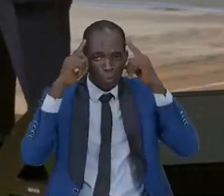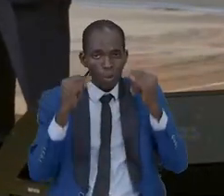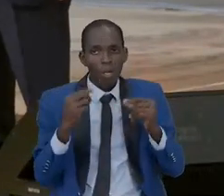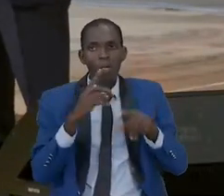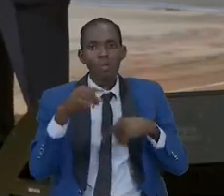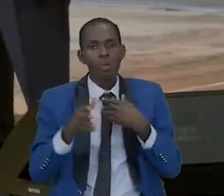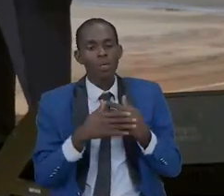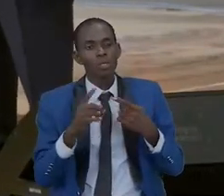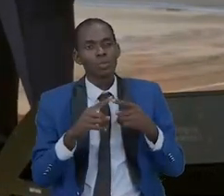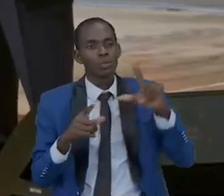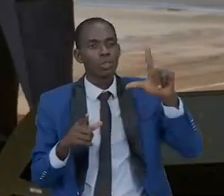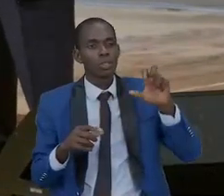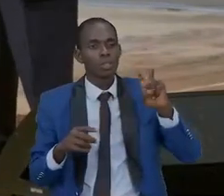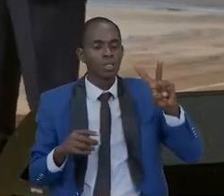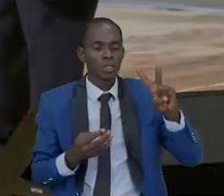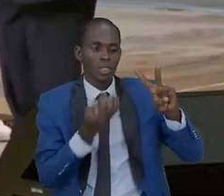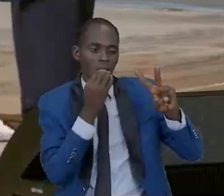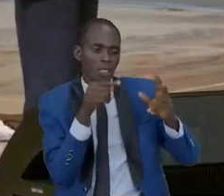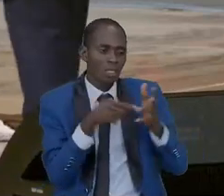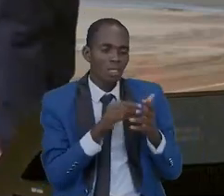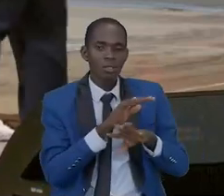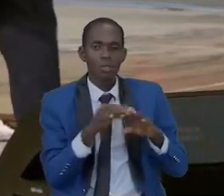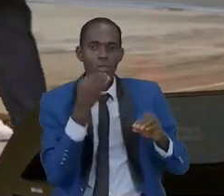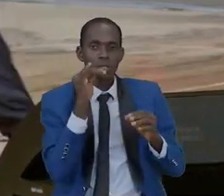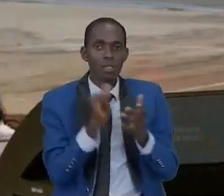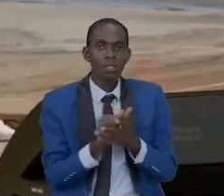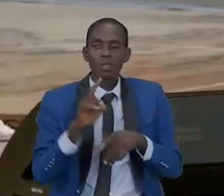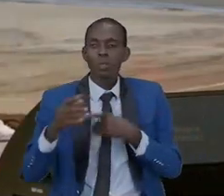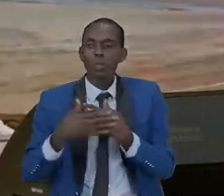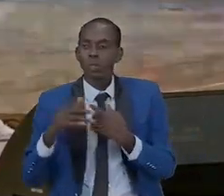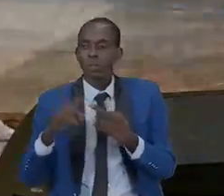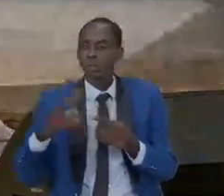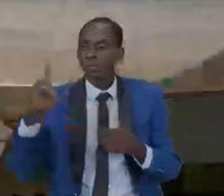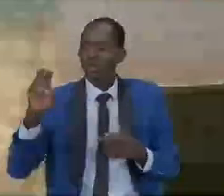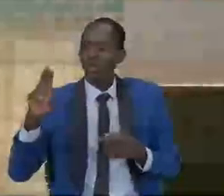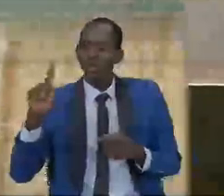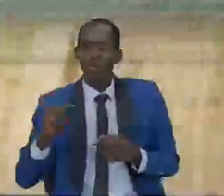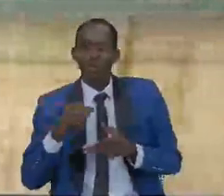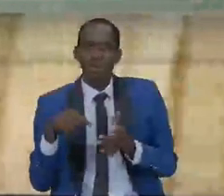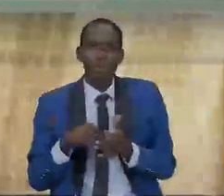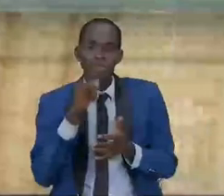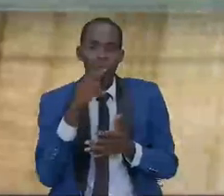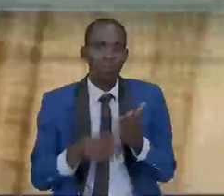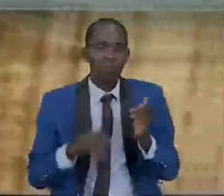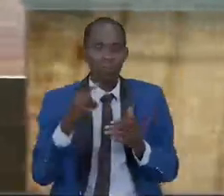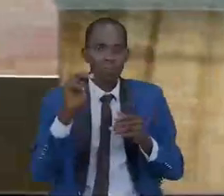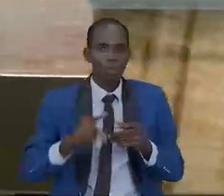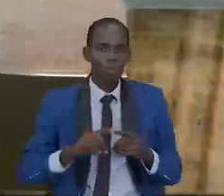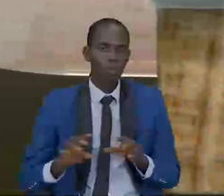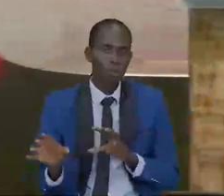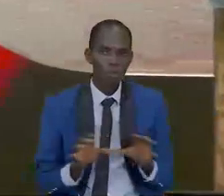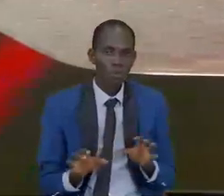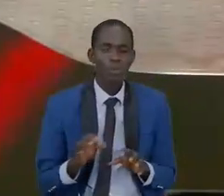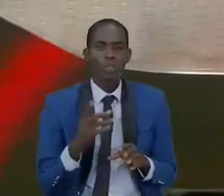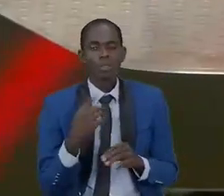les lipiks dans les boutiques pour dimanche ceci maillot ceci ne mangez pas cela repart pour repartir dans ce signe le